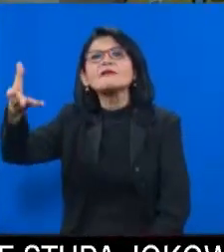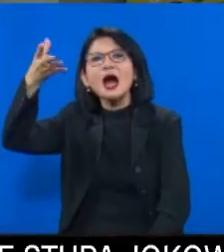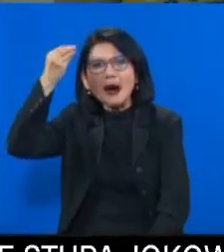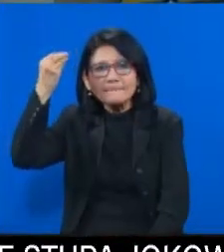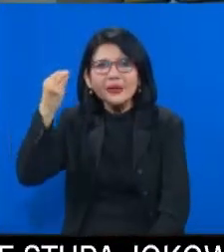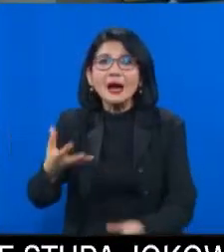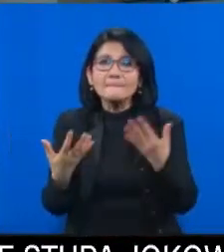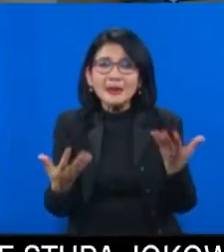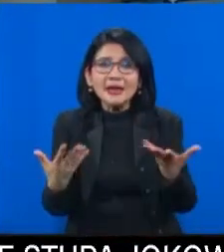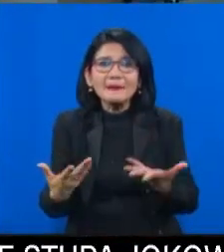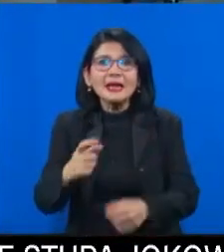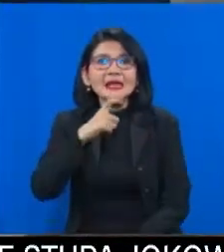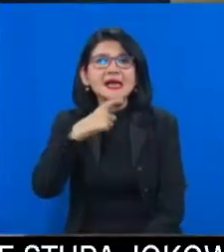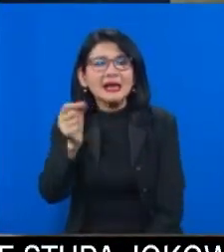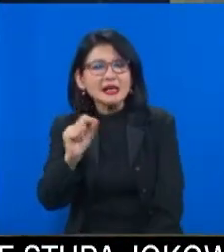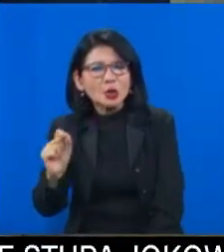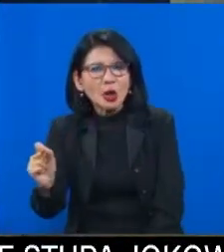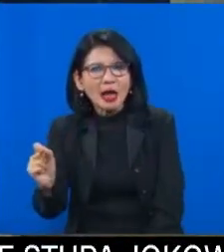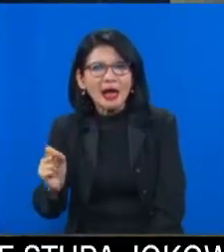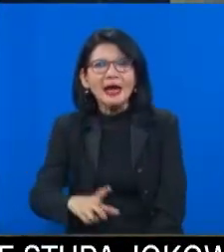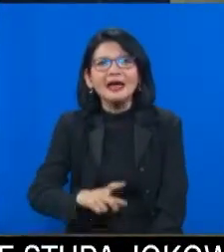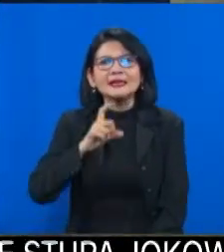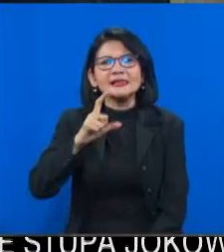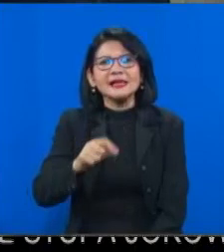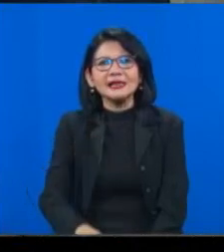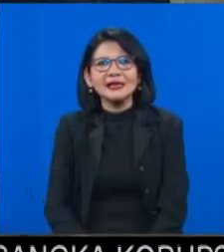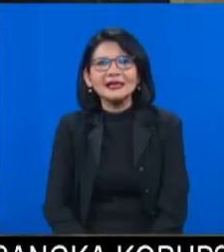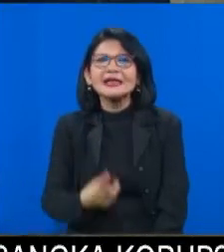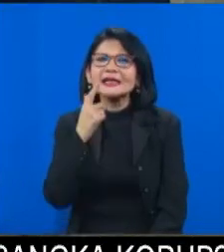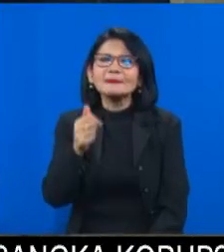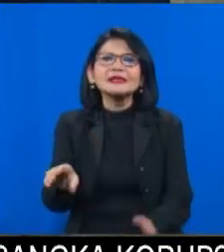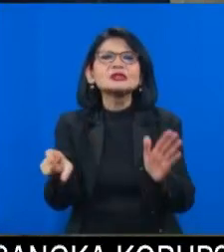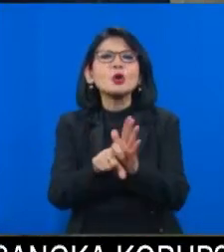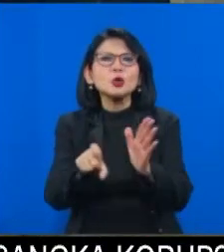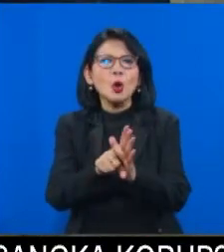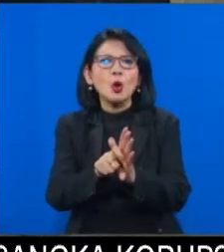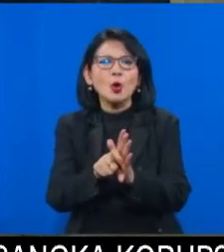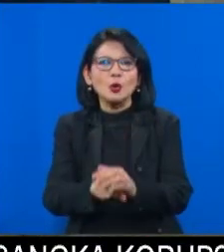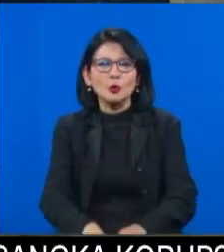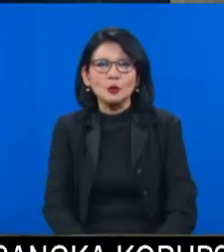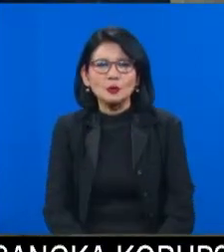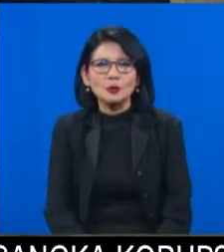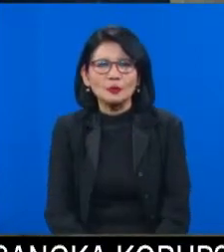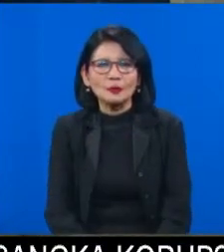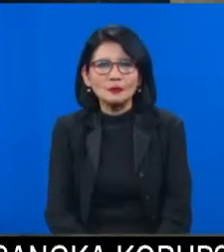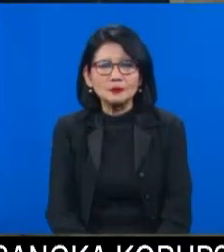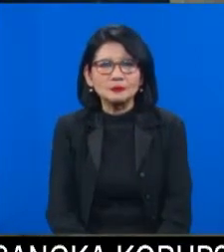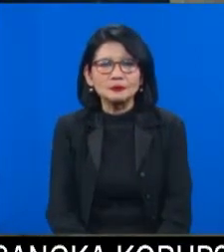dan bagaimana bersekolah dengan cara melakukan simulasi kegiatan bersekolah saat berada di